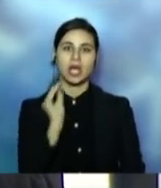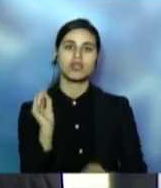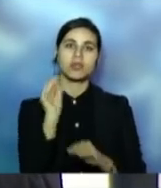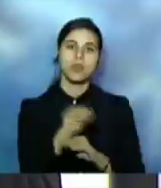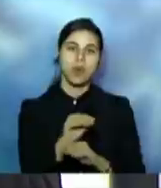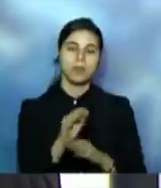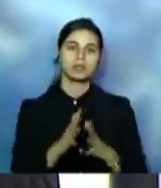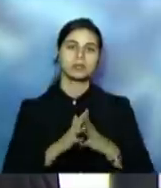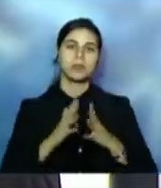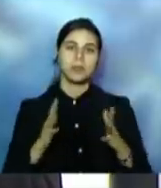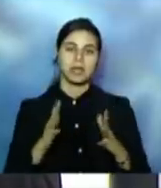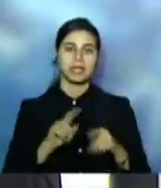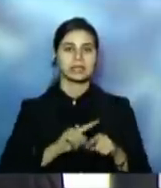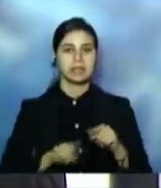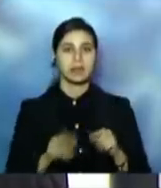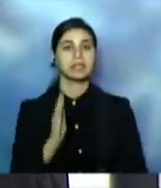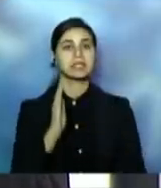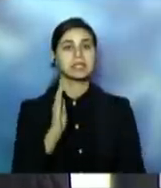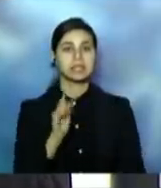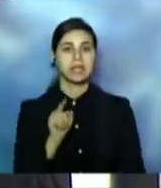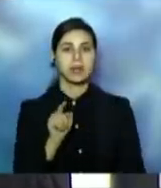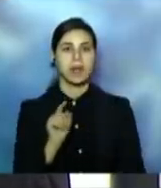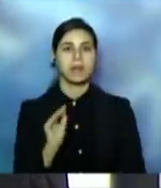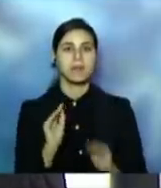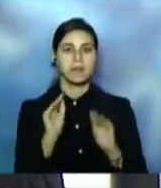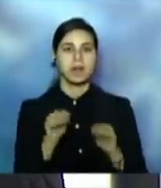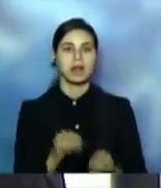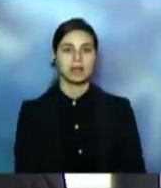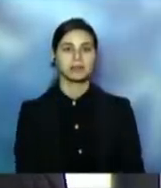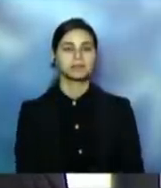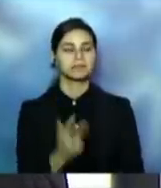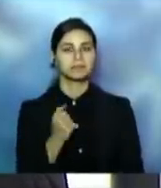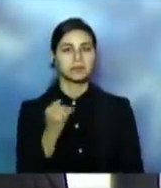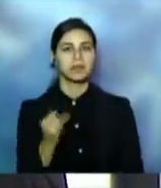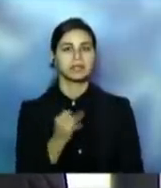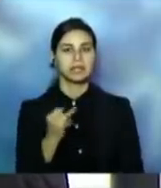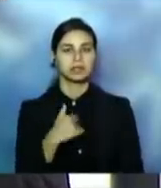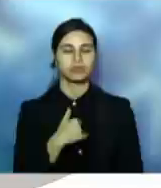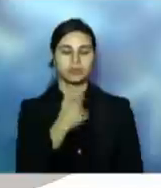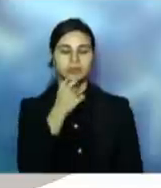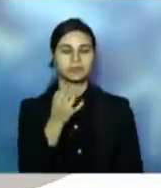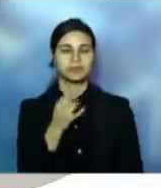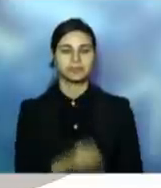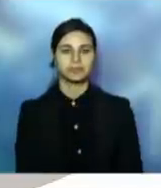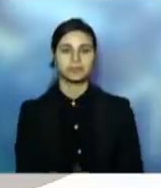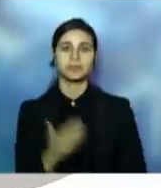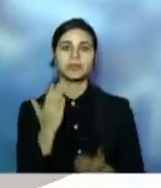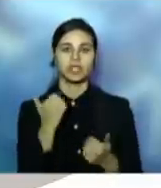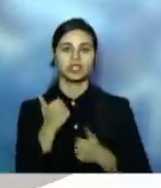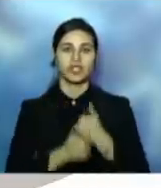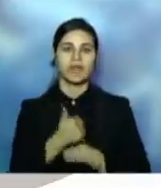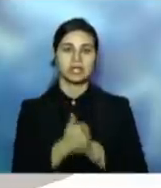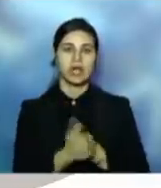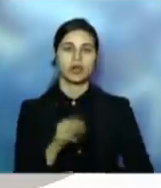მოამატოს უფრო სწრაფად, იქნება უფრო მაღალი. აი მარტივად რომ ავხსნათ მაყურებას, შევადაროთ